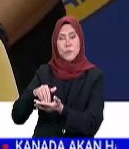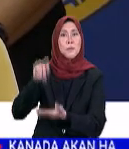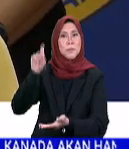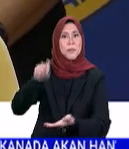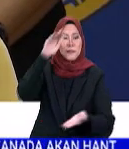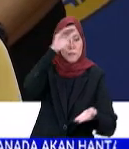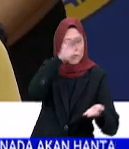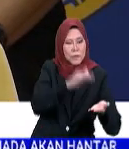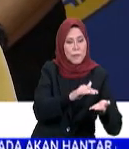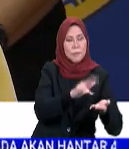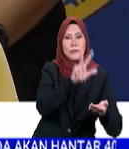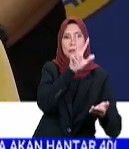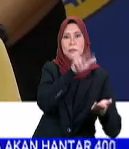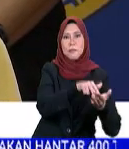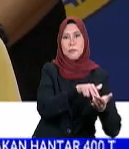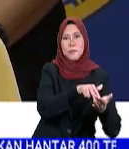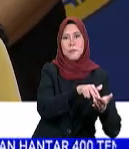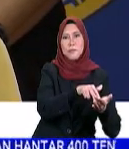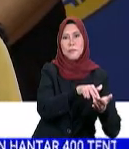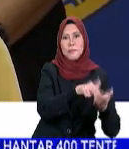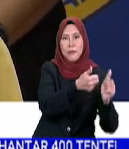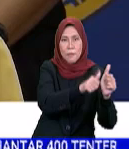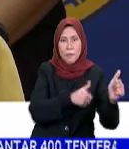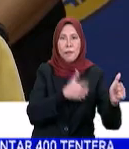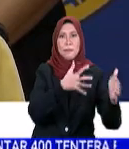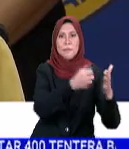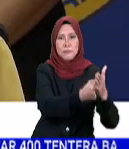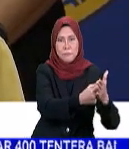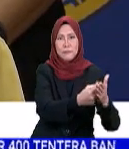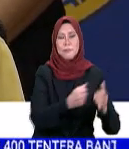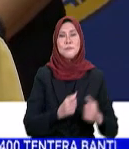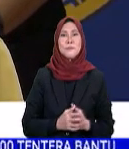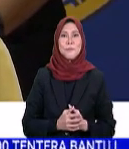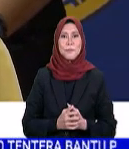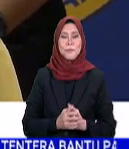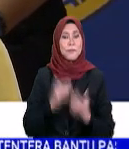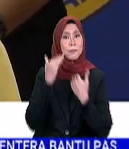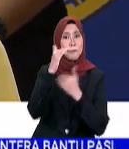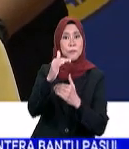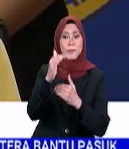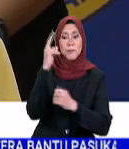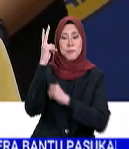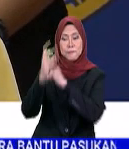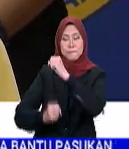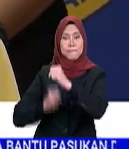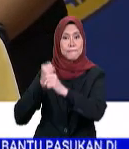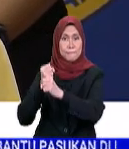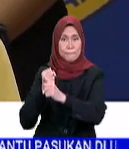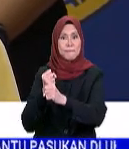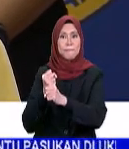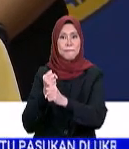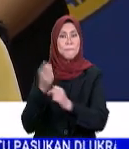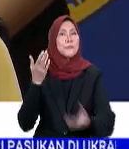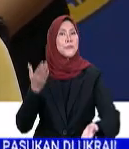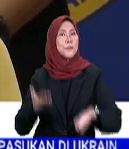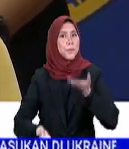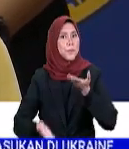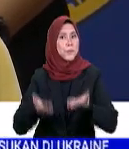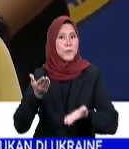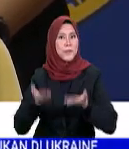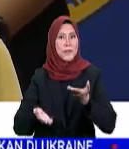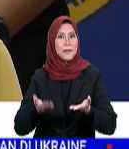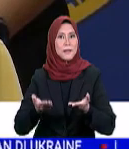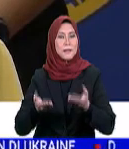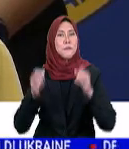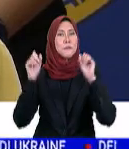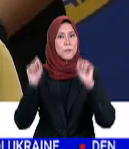sampai 3,000. Ya, walaupun kita nampak dalam tempoh 2 tahun mungkin ya, kita macam